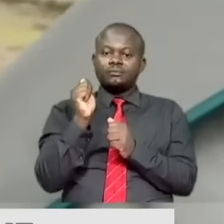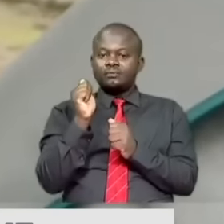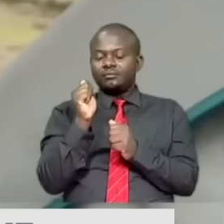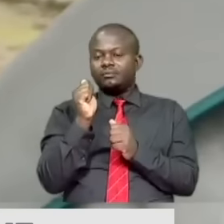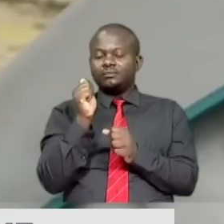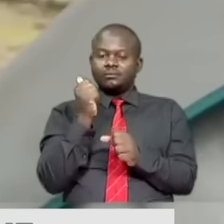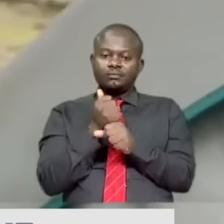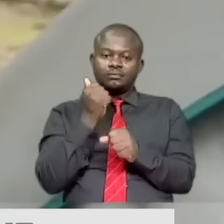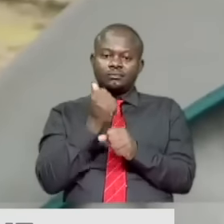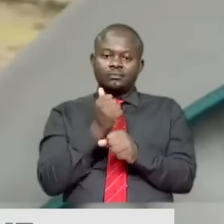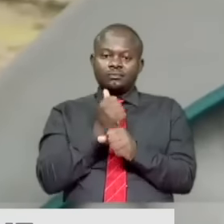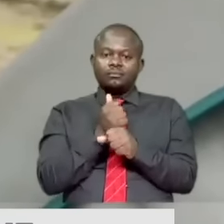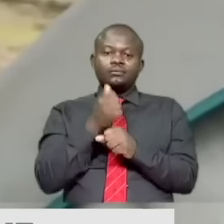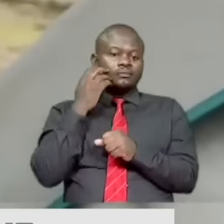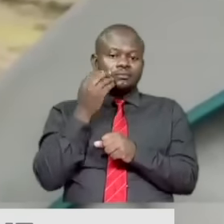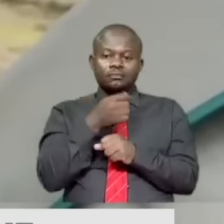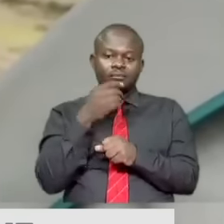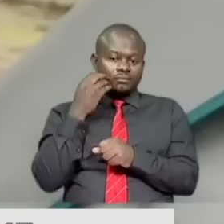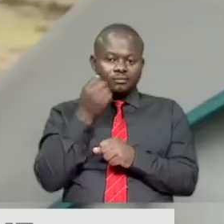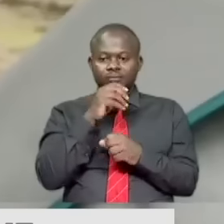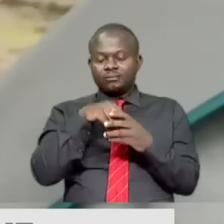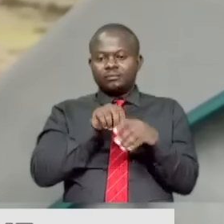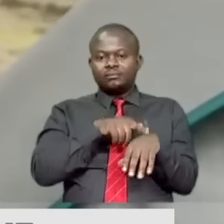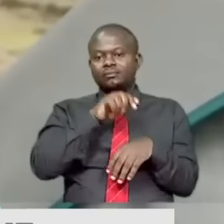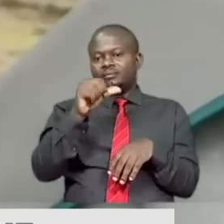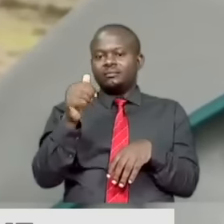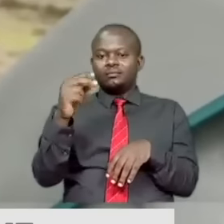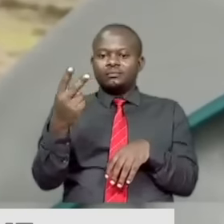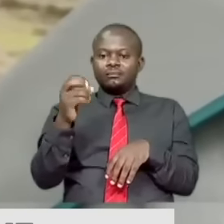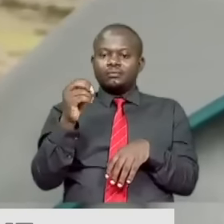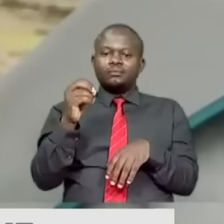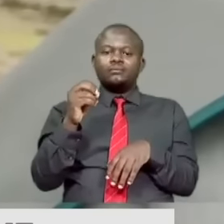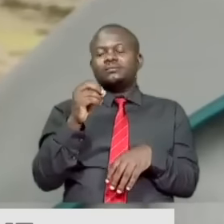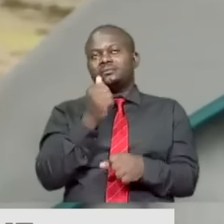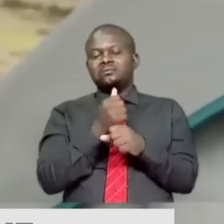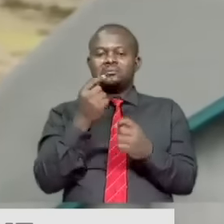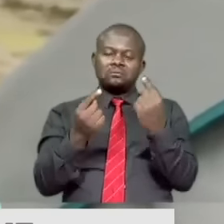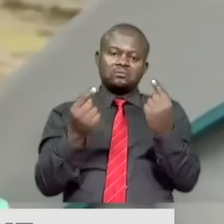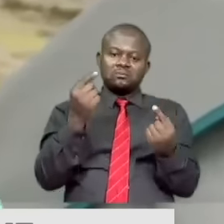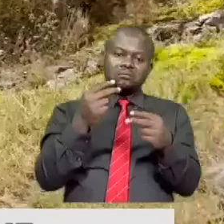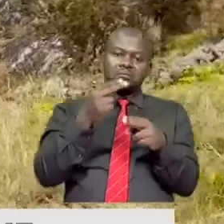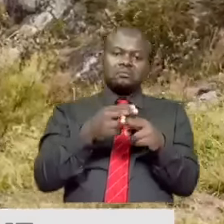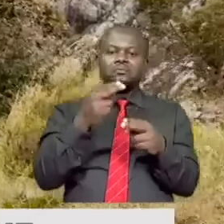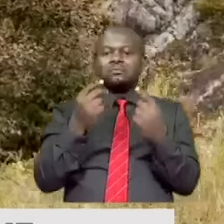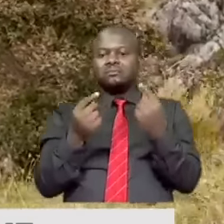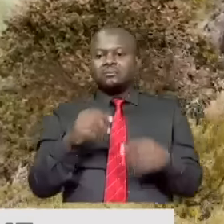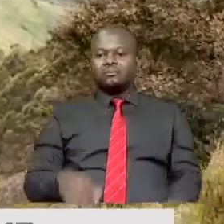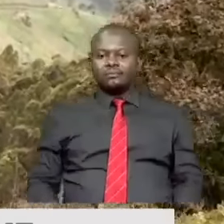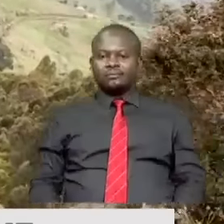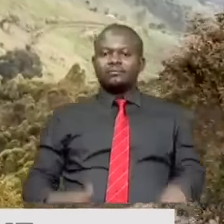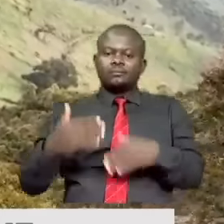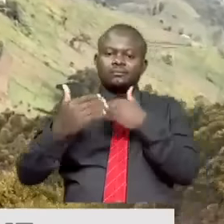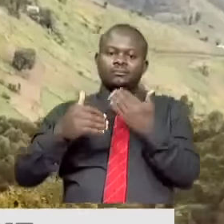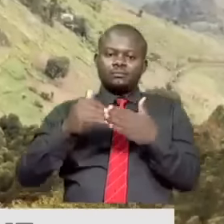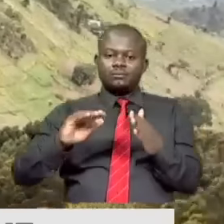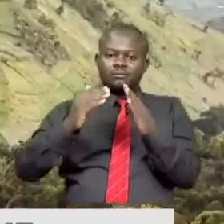n'abakora kwezi ku kwezi, mu gihe abandi 20 ari abanyabiraka bo twita abaporte. Mu nkengero z'umusozi